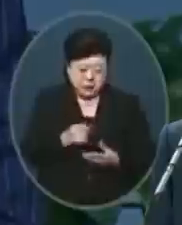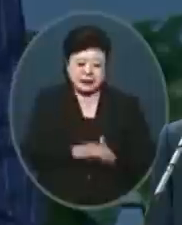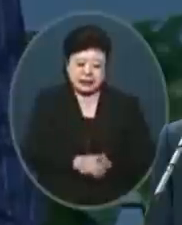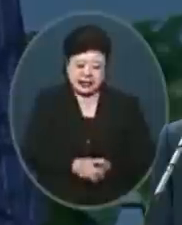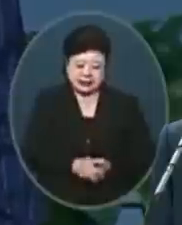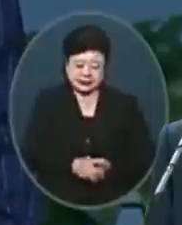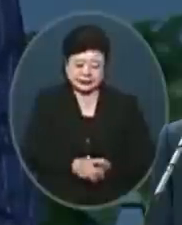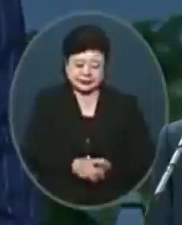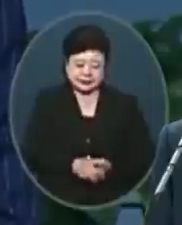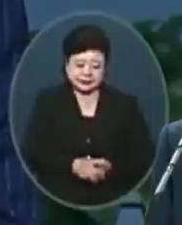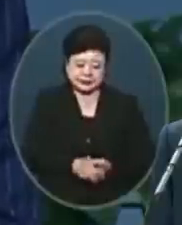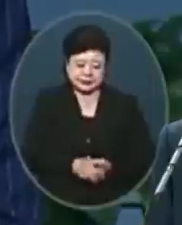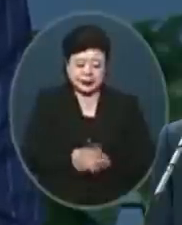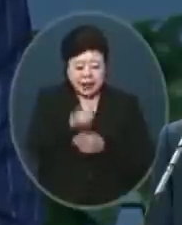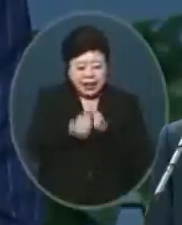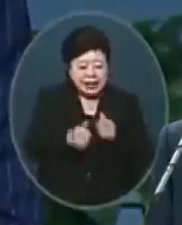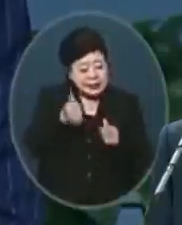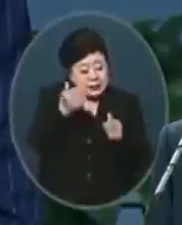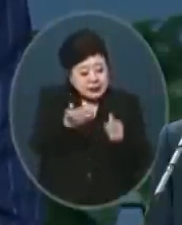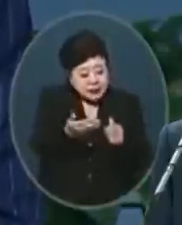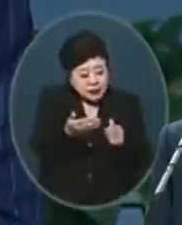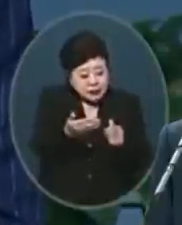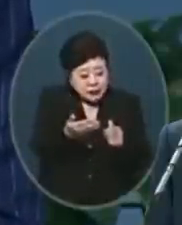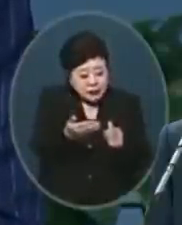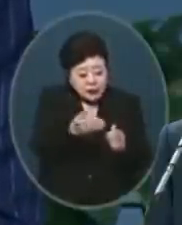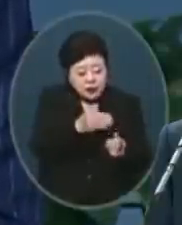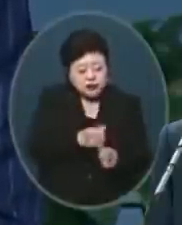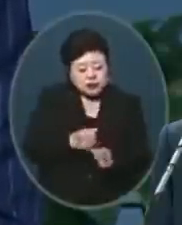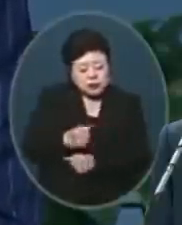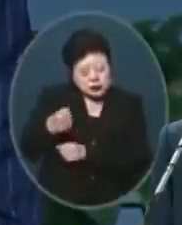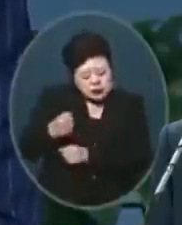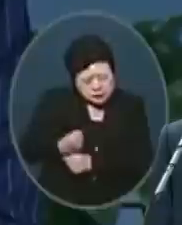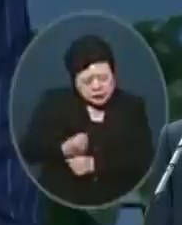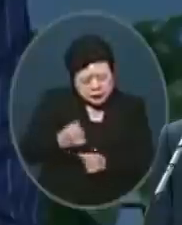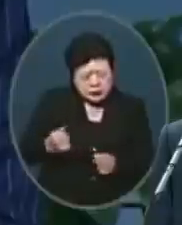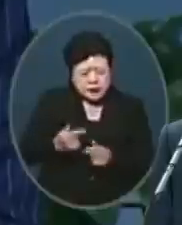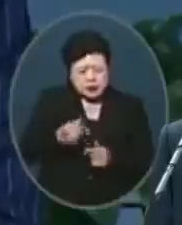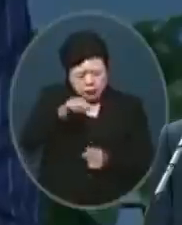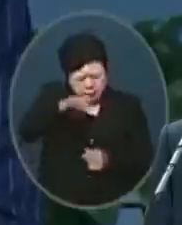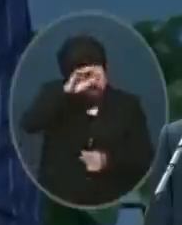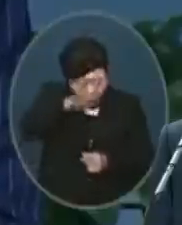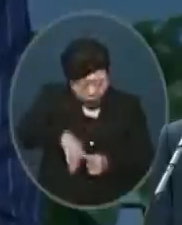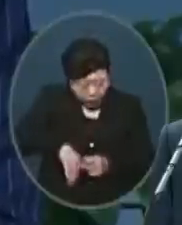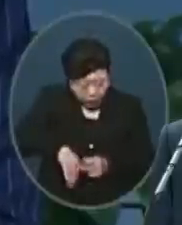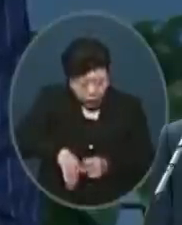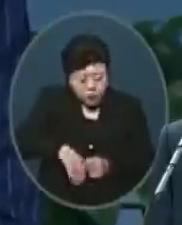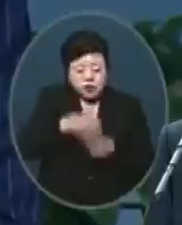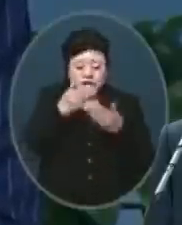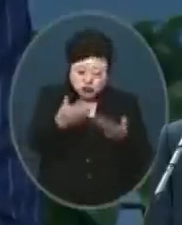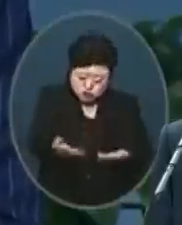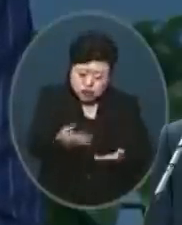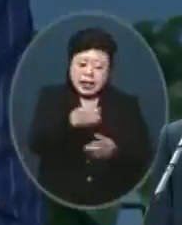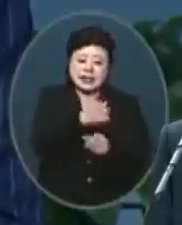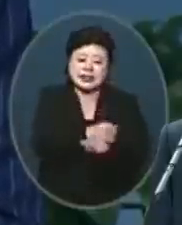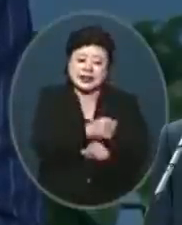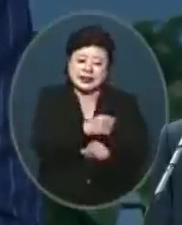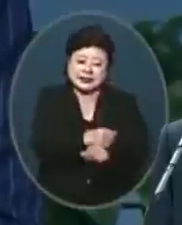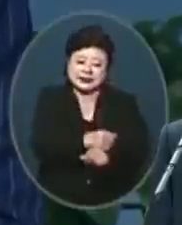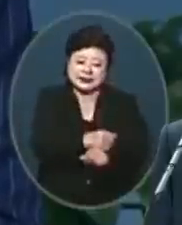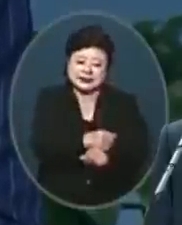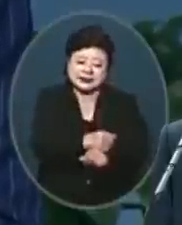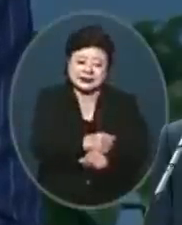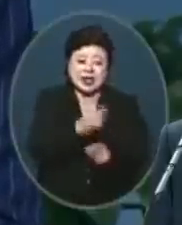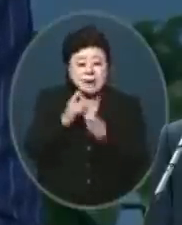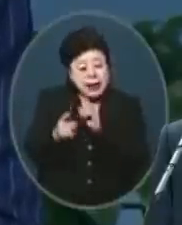것입니다. 하나님께서 수고하고 무거운 짐진 자들은 다 내게로 오라. 내가 너희를 쉬게 하리라.